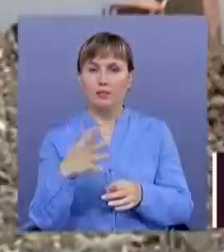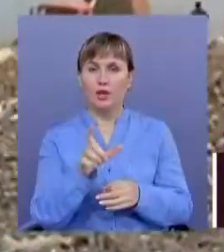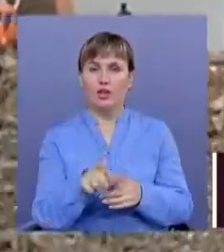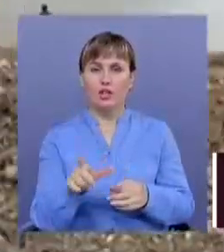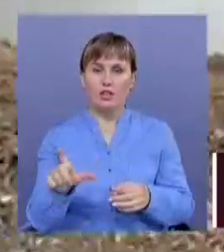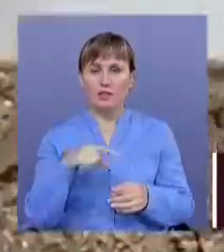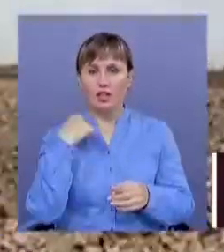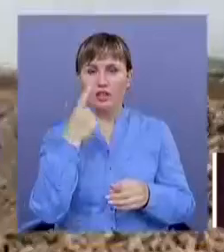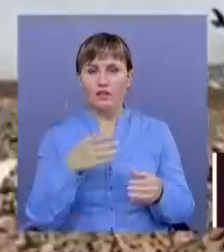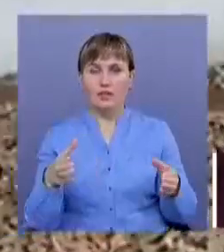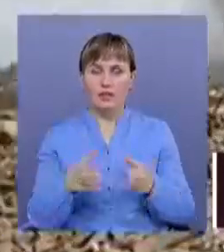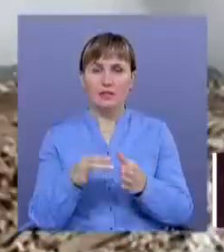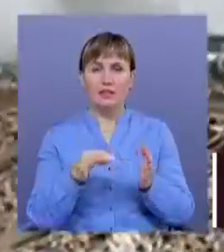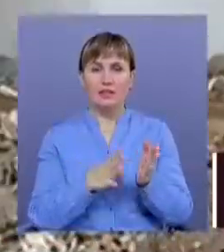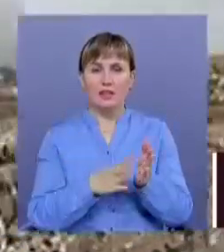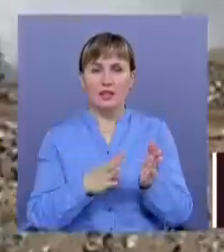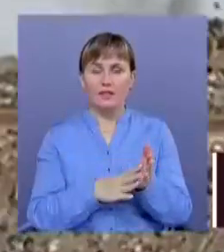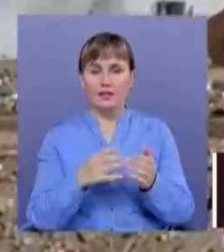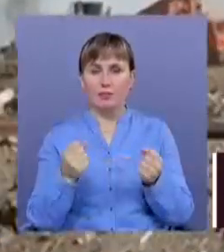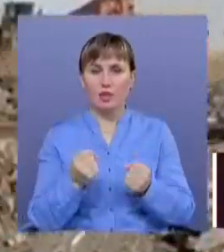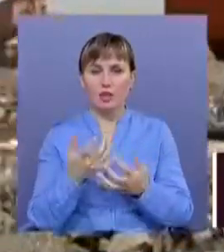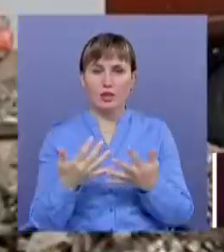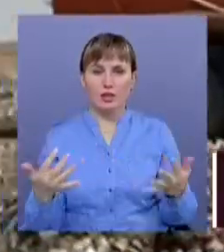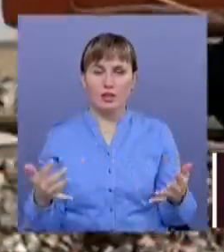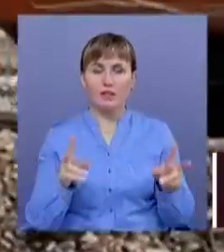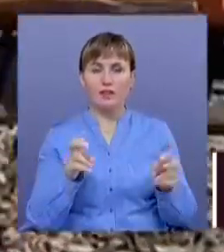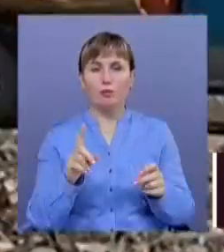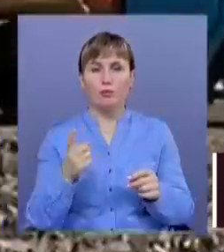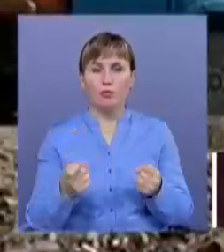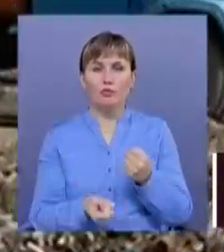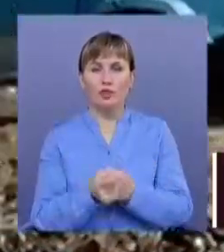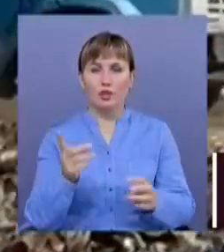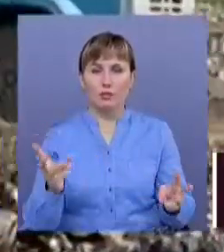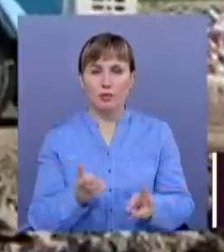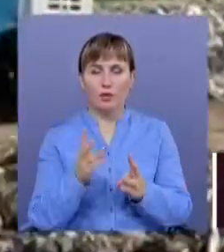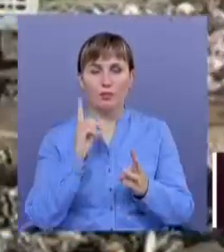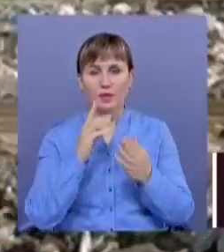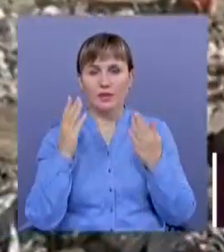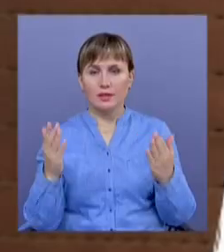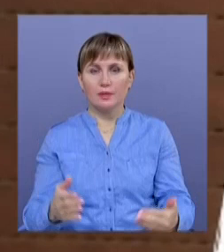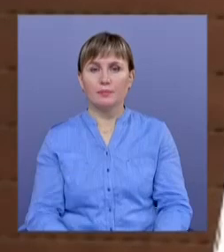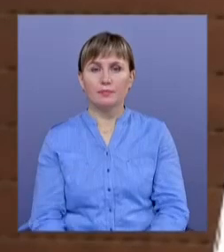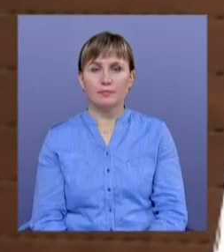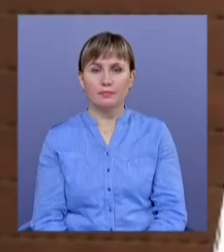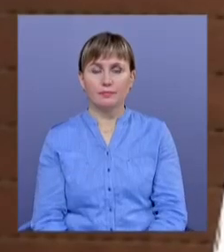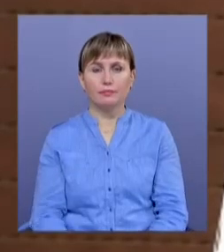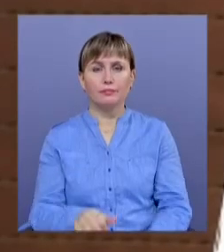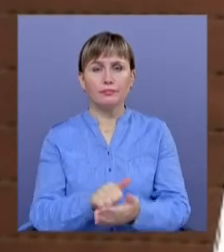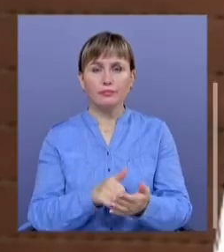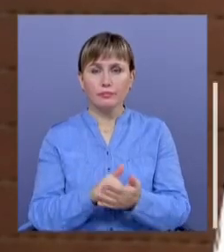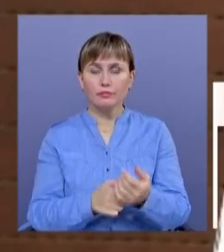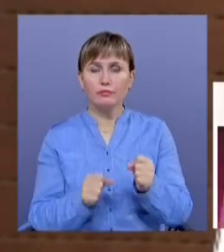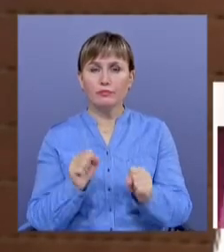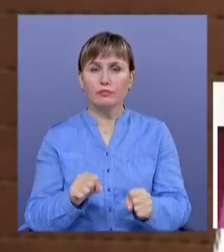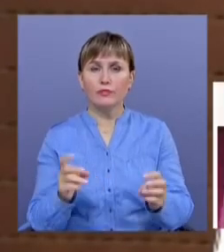человек личного состава и 9 единиц техники. Версий, почему возник пожар, несколько. Причинами возникновения могут